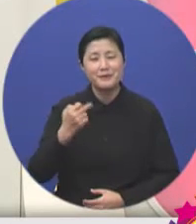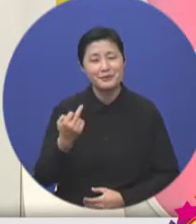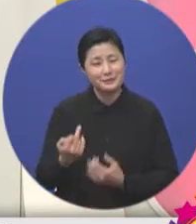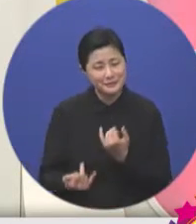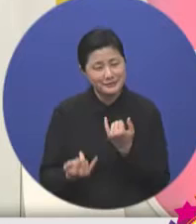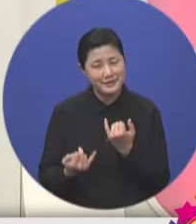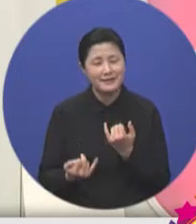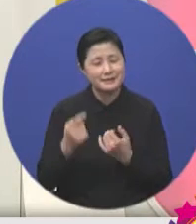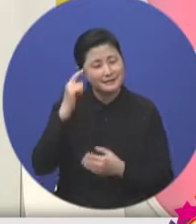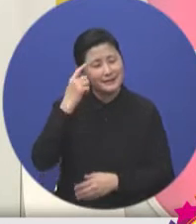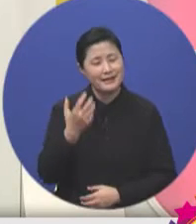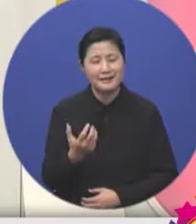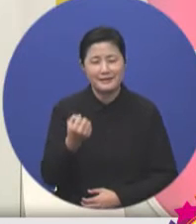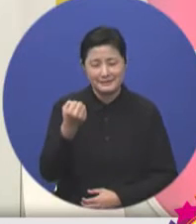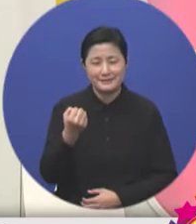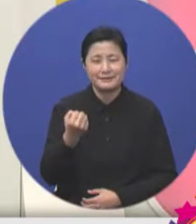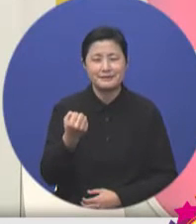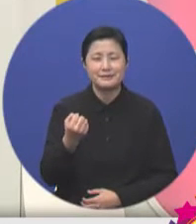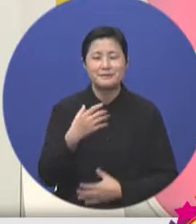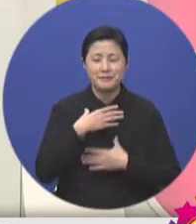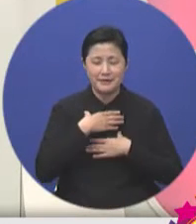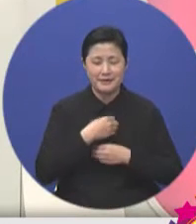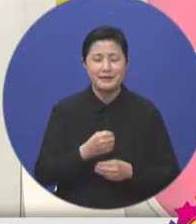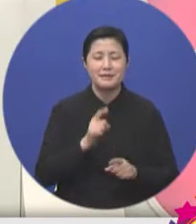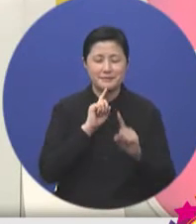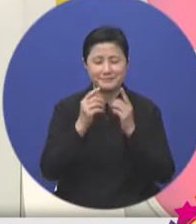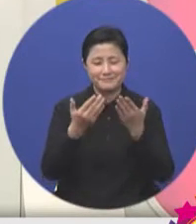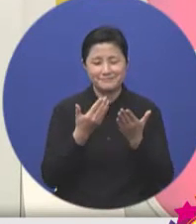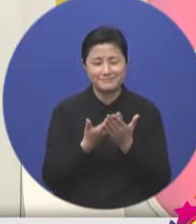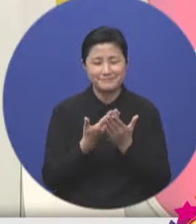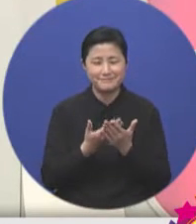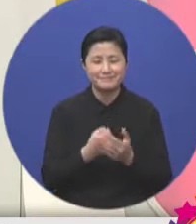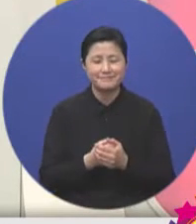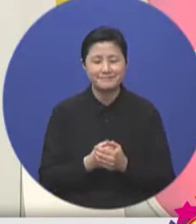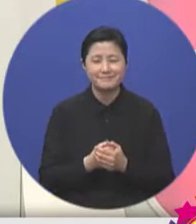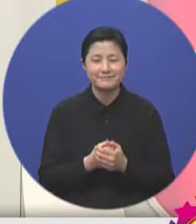동생 조카다 네. 이렇게 생각하시고 네. 편안하게 말씀하세요.